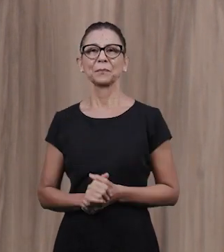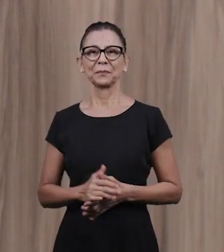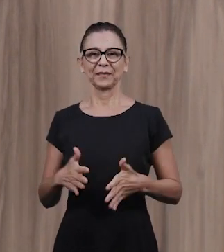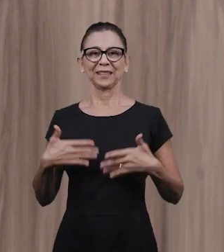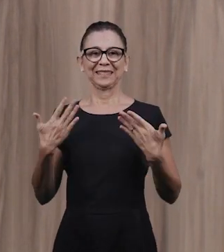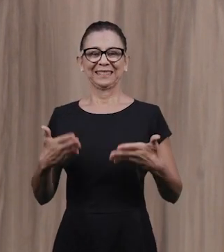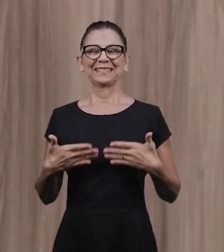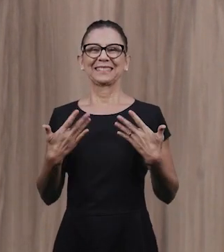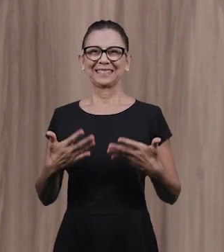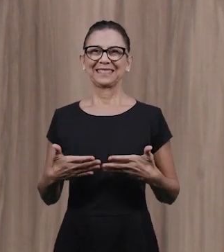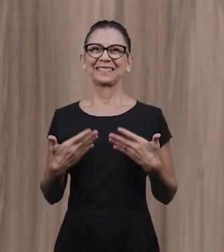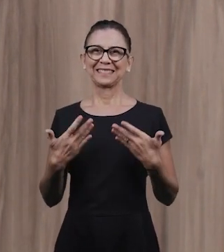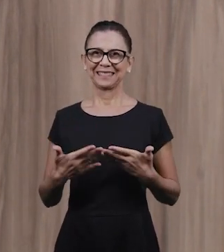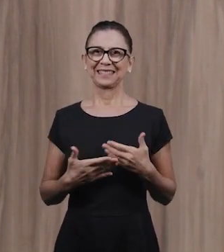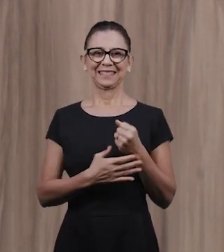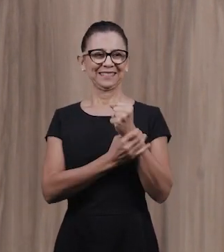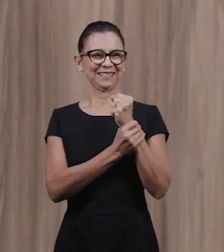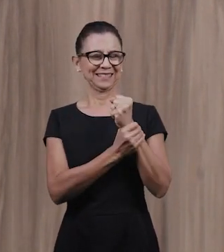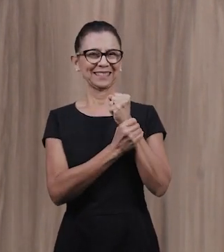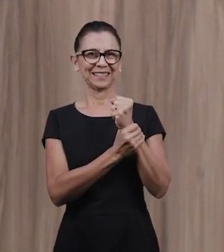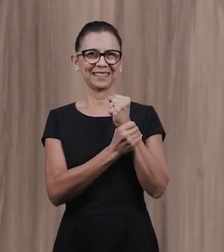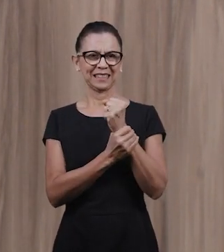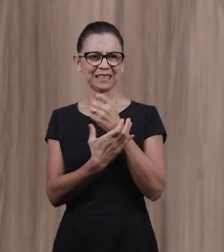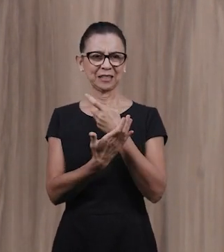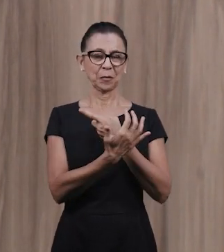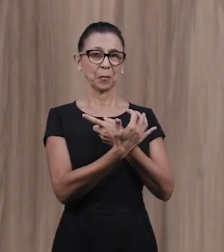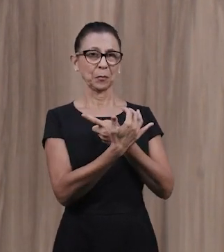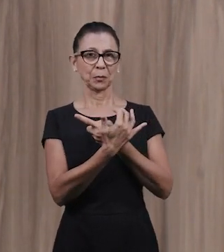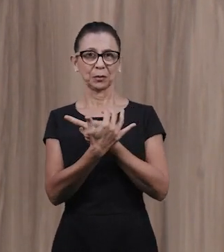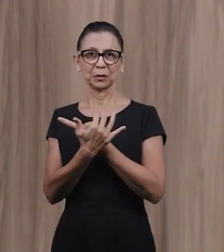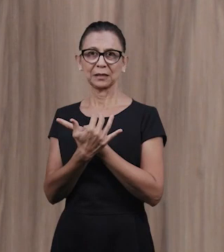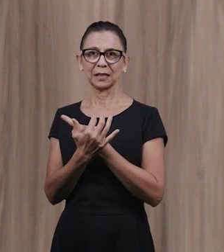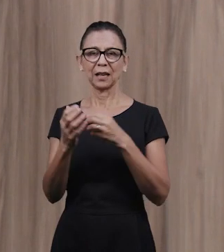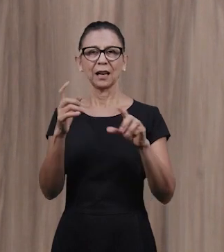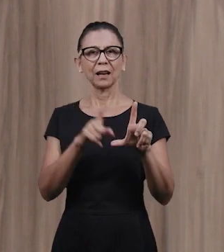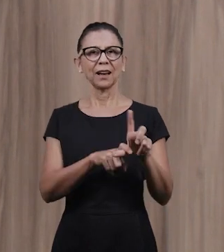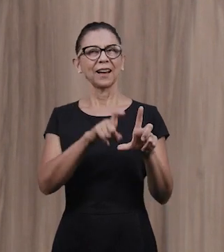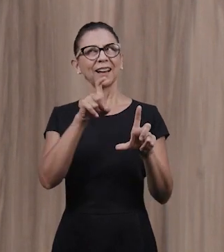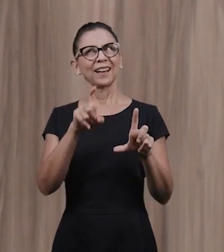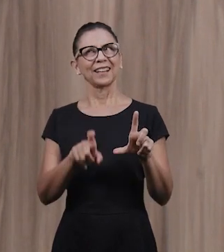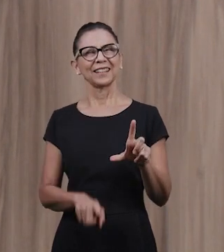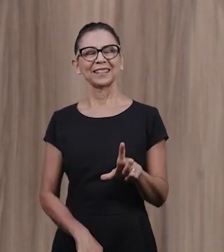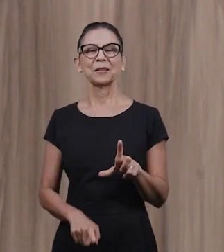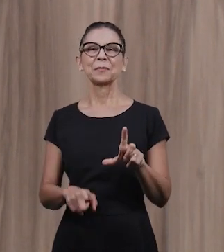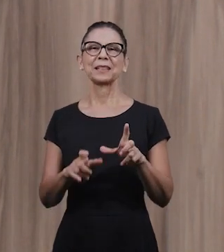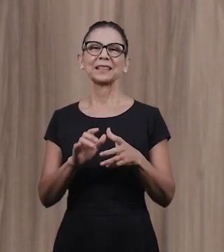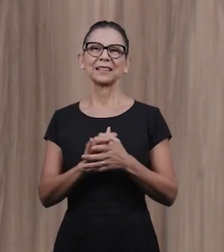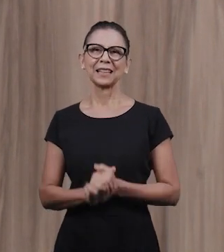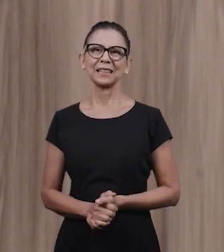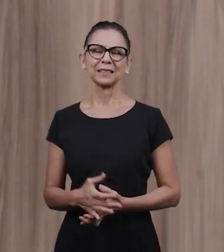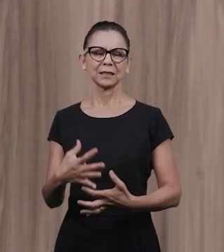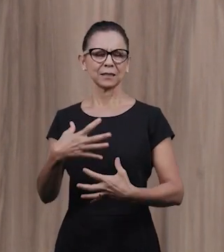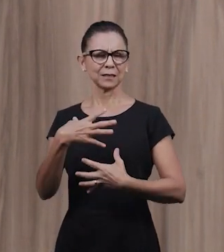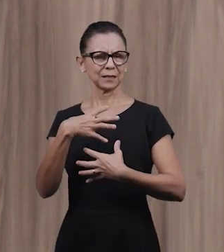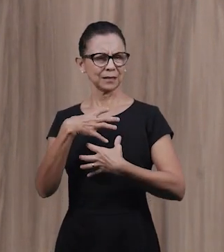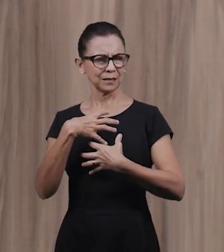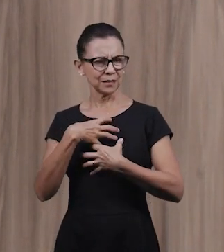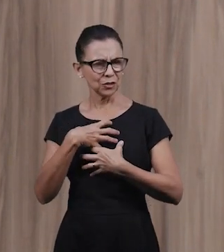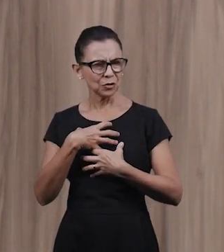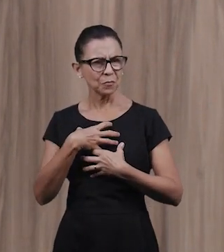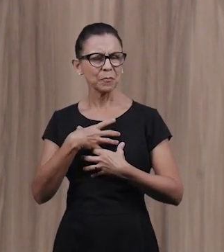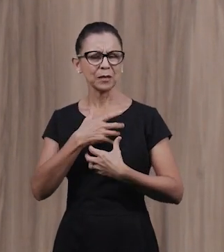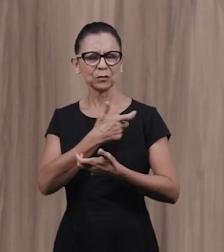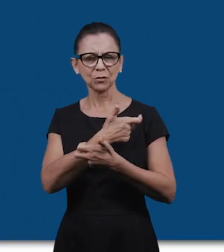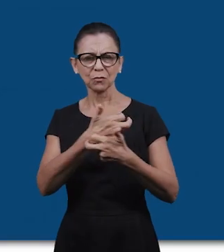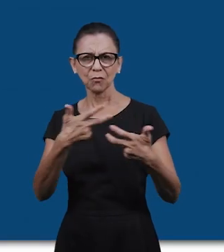de l'auto-estime, de la sensation d'assurance, protection, de l'indépendance et de la reconnaissance de sentiments